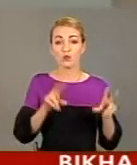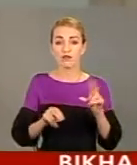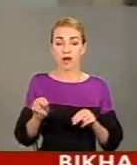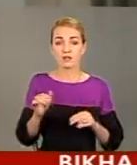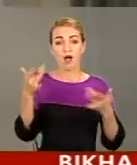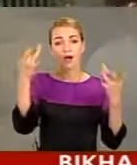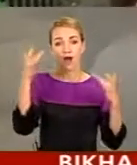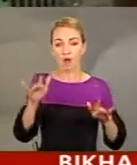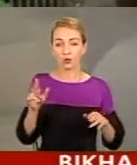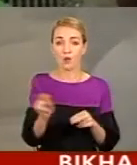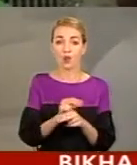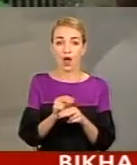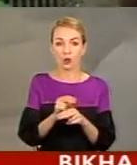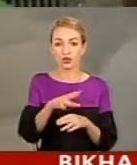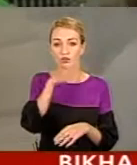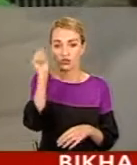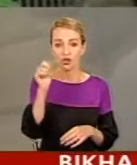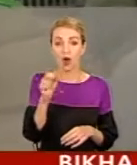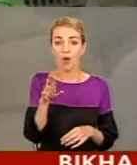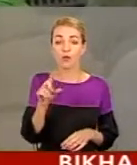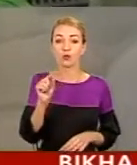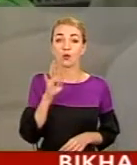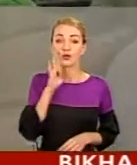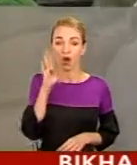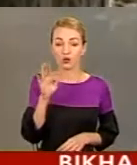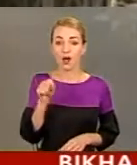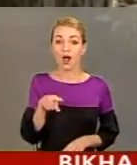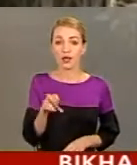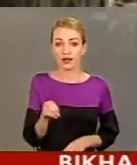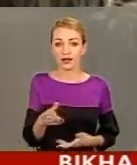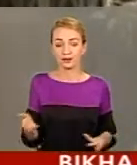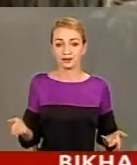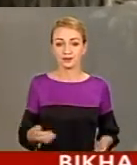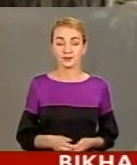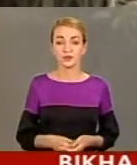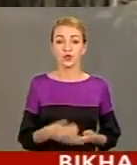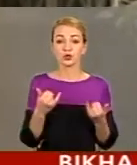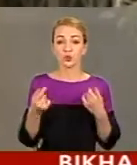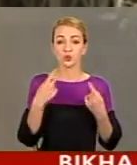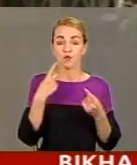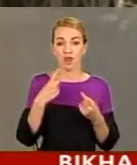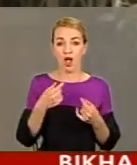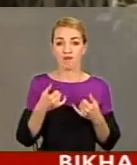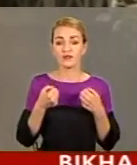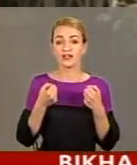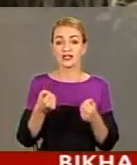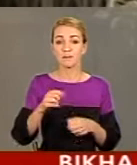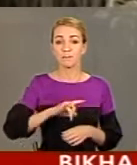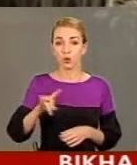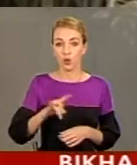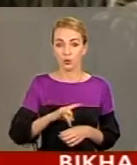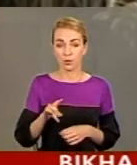а раптом полагодять уночі або у понеділок зранку, але... Щойно я розмовляв з пілотом літаку, з